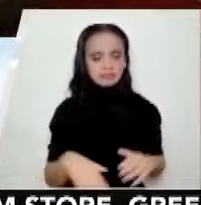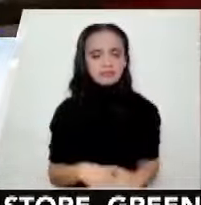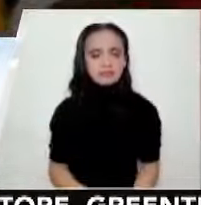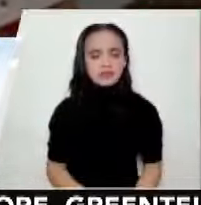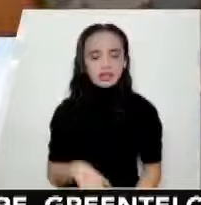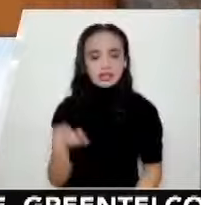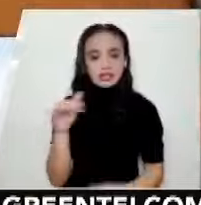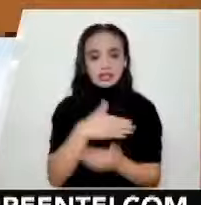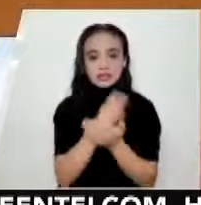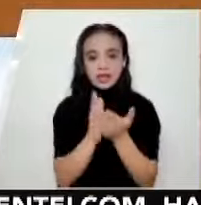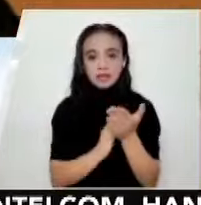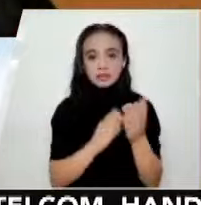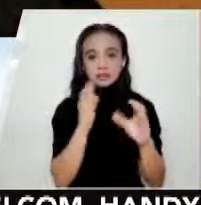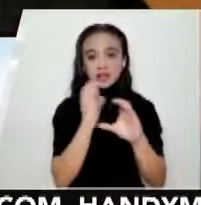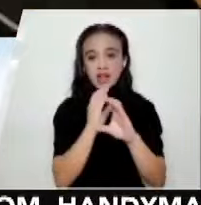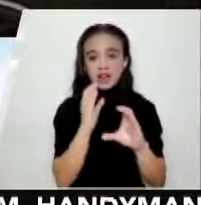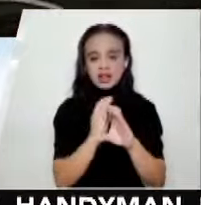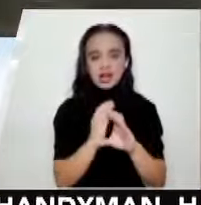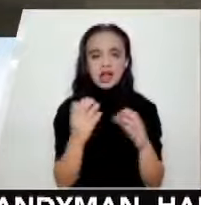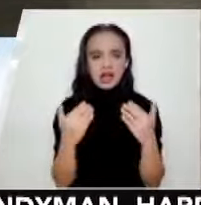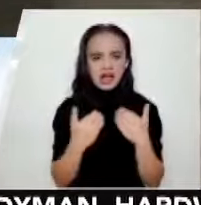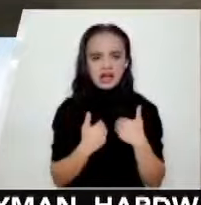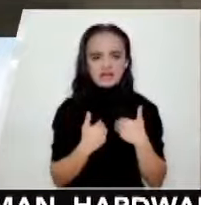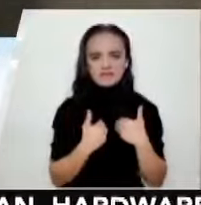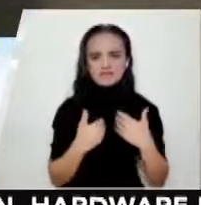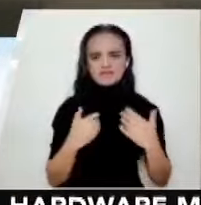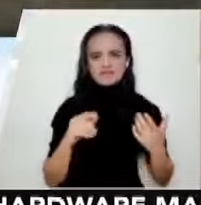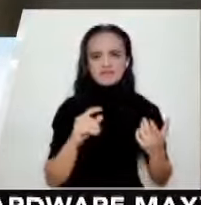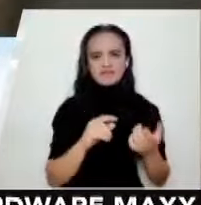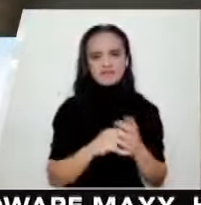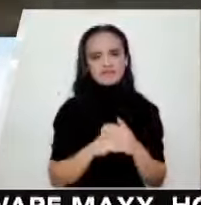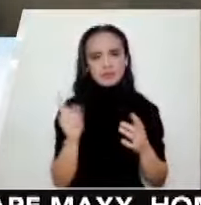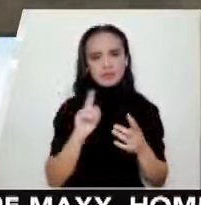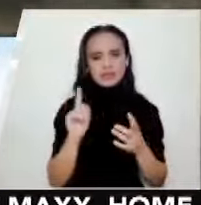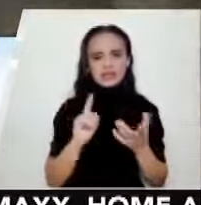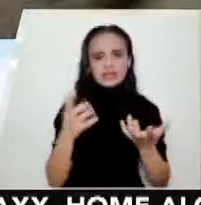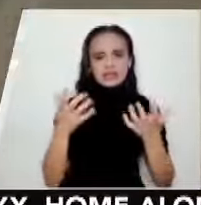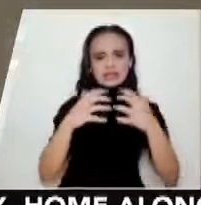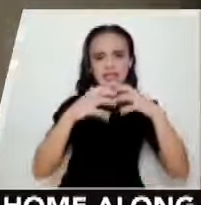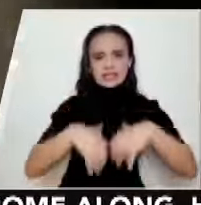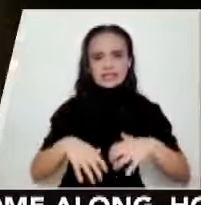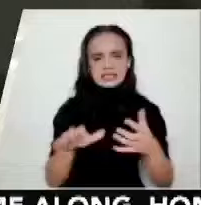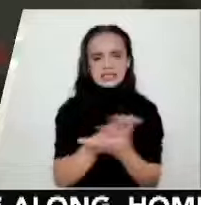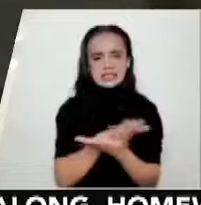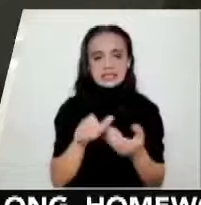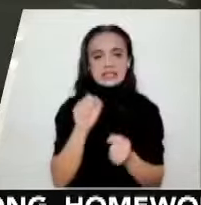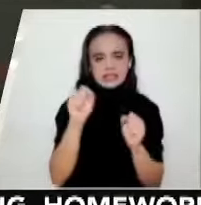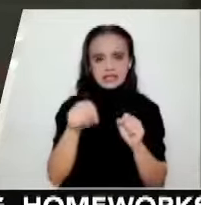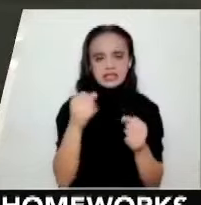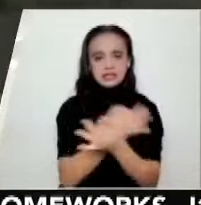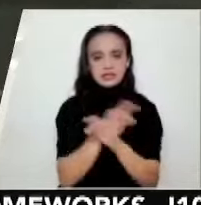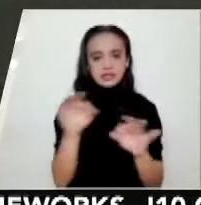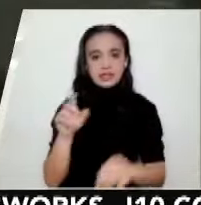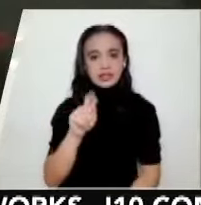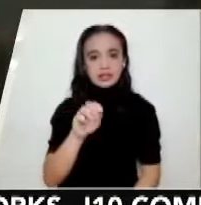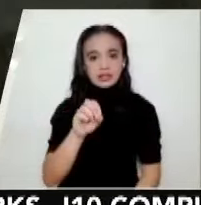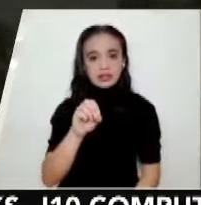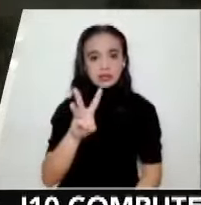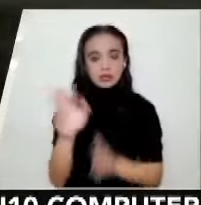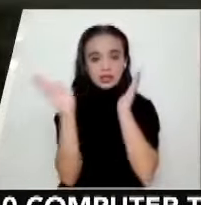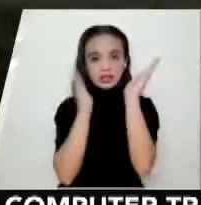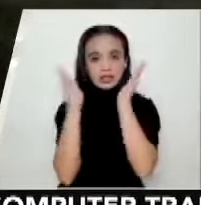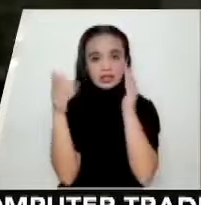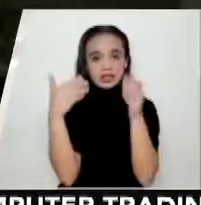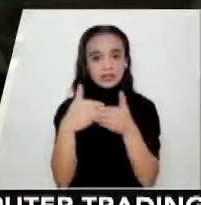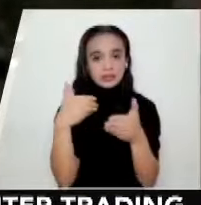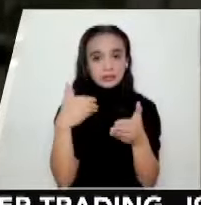na nasiraan at kailangang ito. Bagamat may libreng towing service ang NLEX sa pinakamalapit na exit,